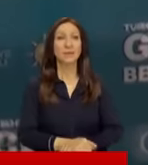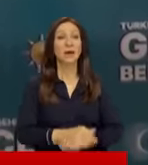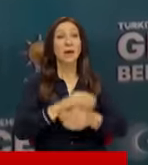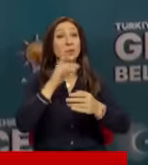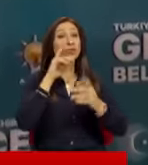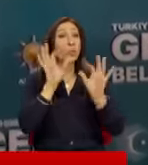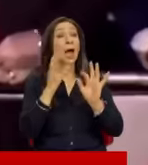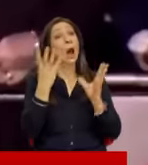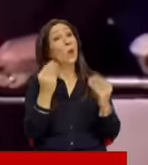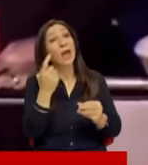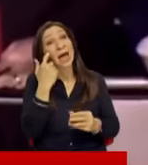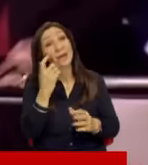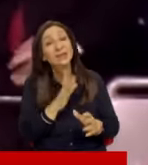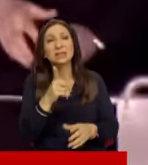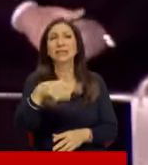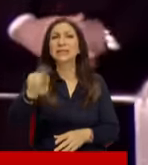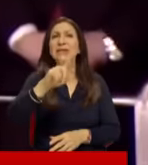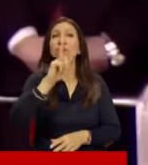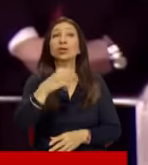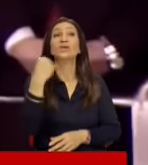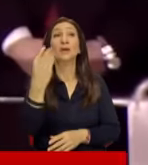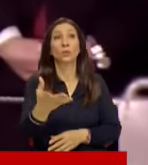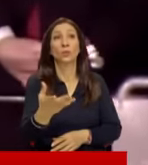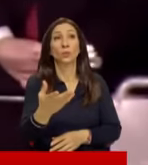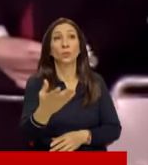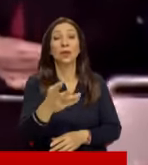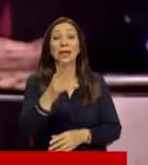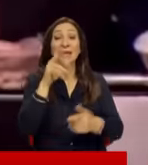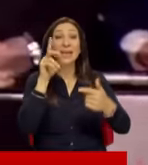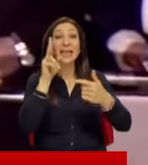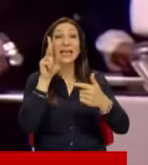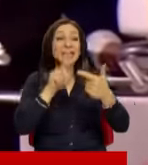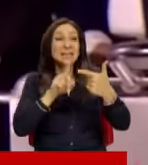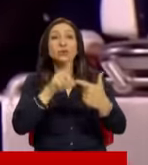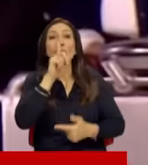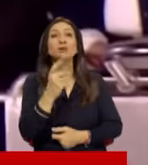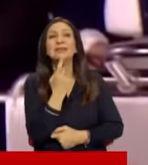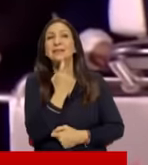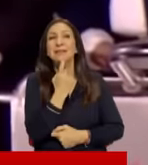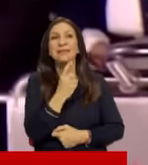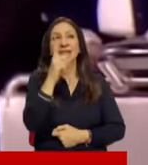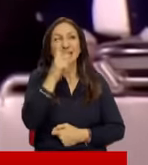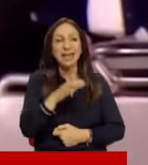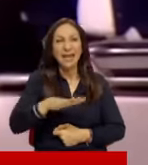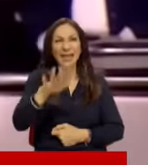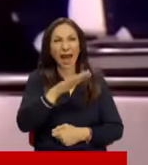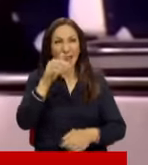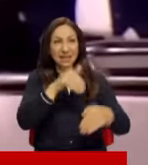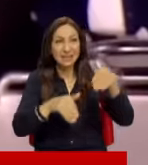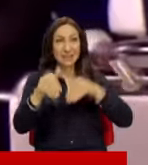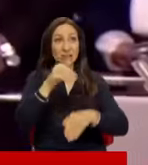olanda bir hayır vardır. Size söz veriyorum. 2. yüzyılın ilk genel